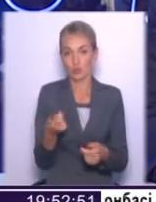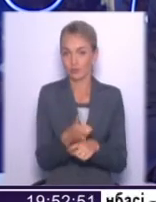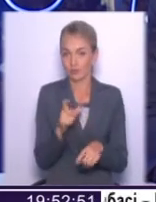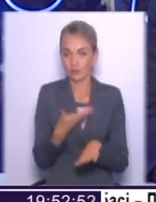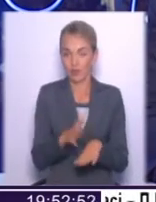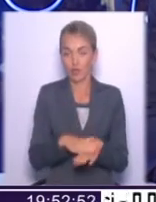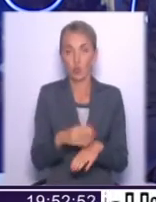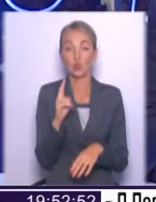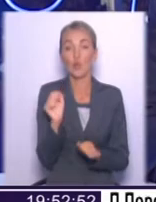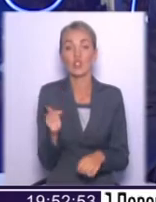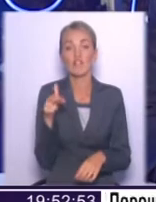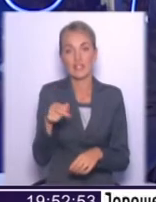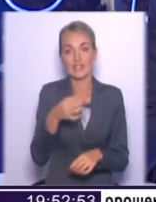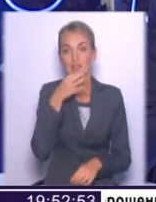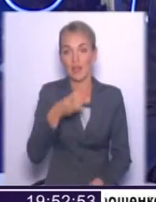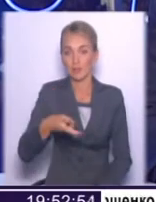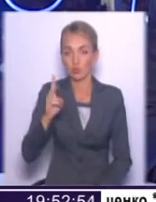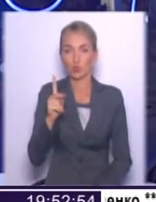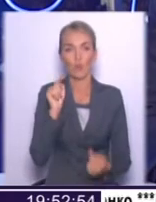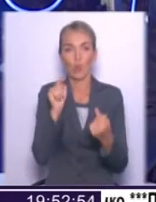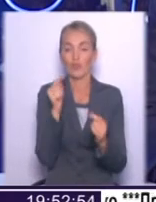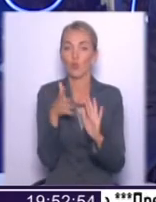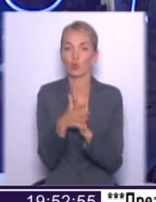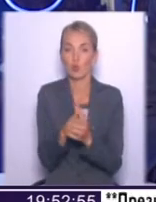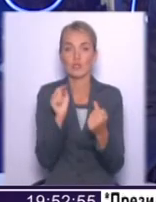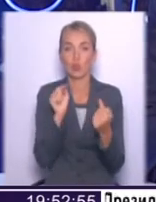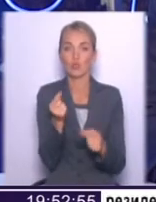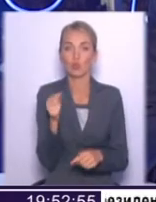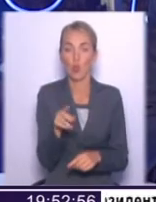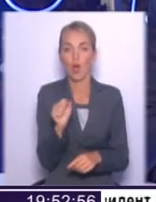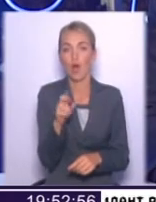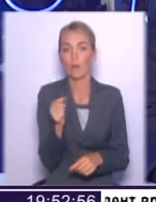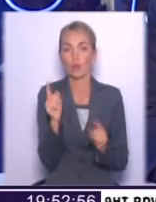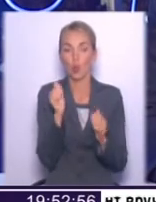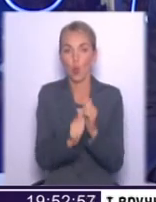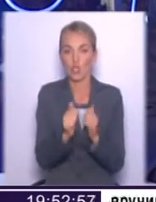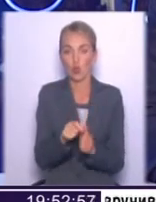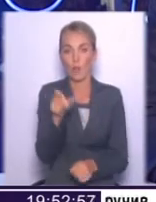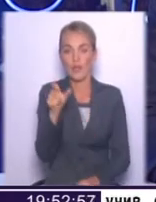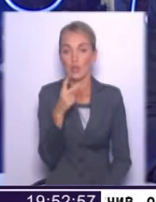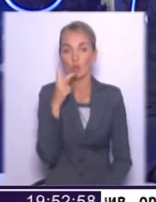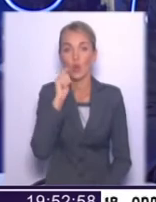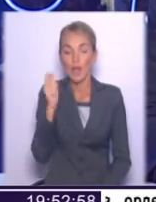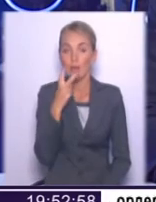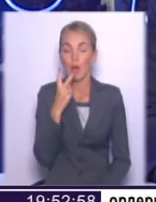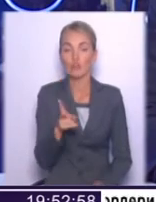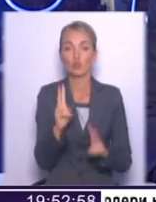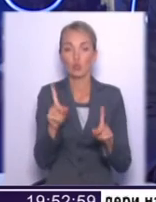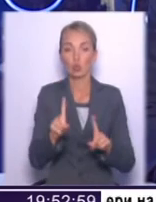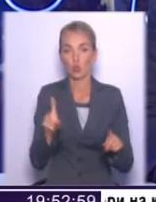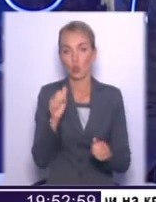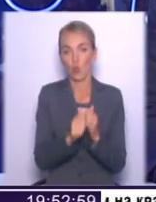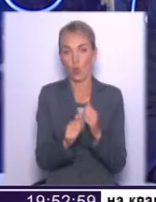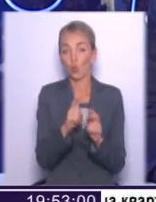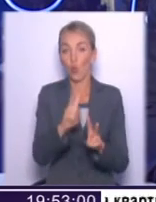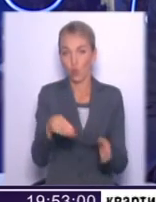і сказати під камери, що він проти прозорості, він проти того, аби кожен громадянин України бачив, хто що і у кого купує.